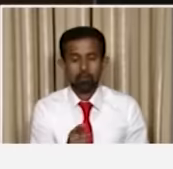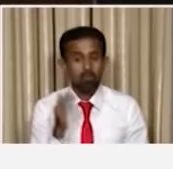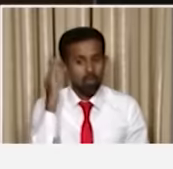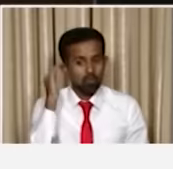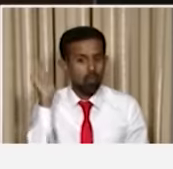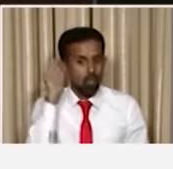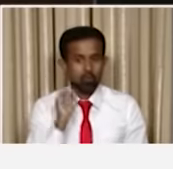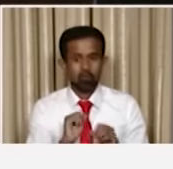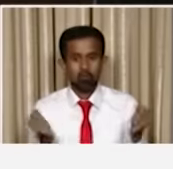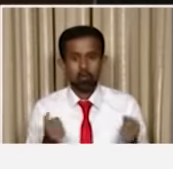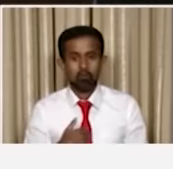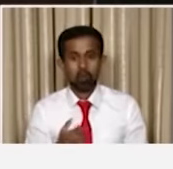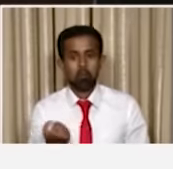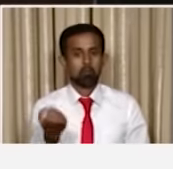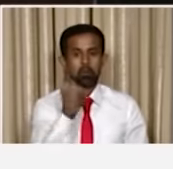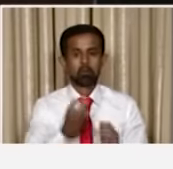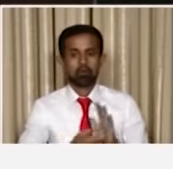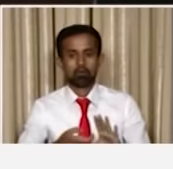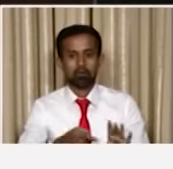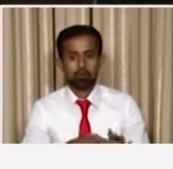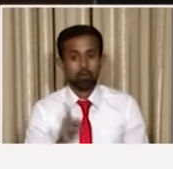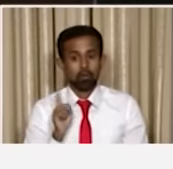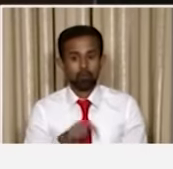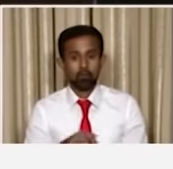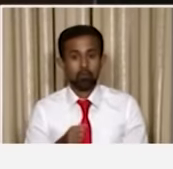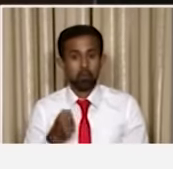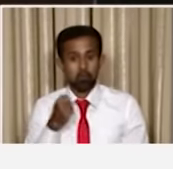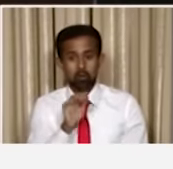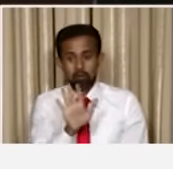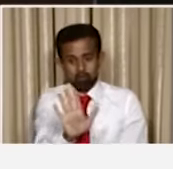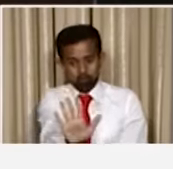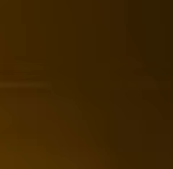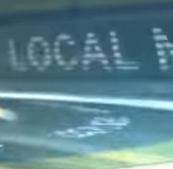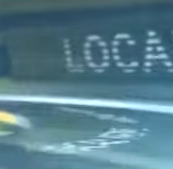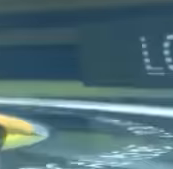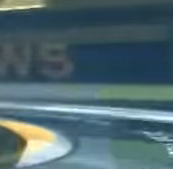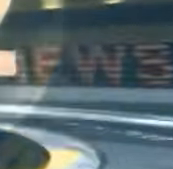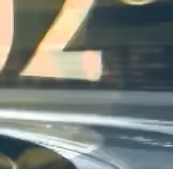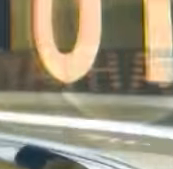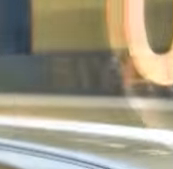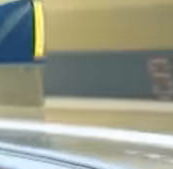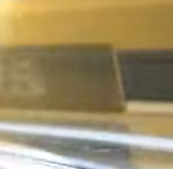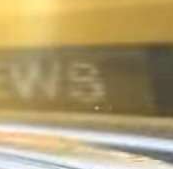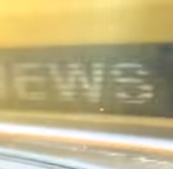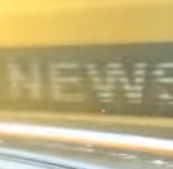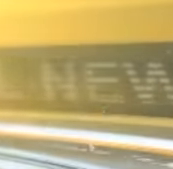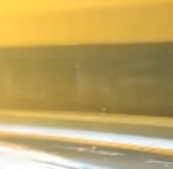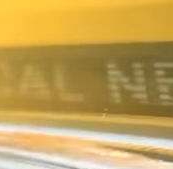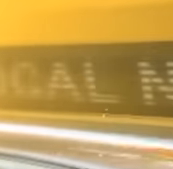කියයි. එතුමී ඊට පස්සේ මම පහර දෙන්න උත්සාහ දරුවා. ඒ අවස්ථාවේදී මම පහර දෙමු වලක්කින් විතරයි කරන්න කටයුතු කෙරුවේ.